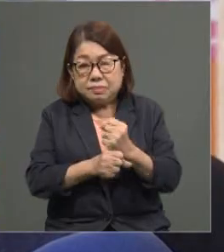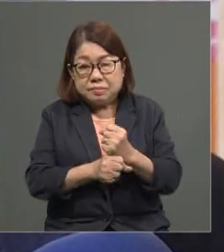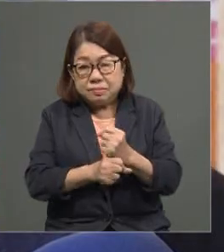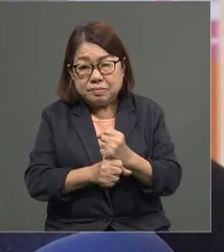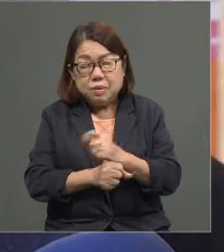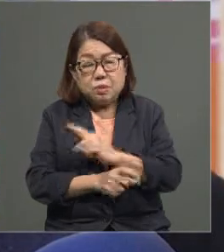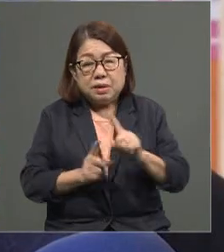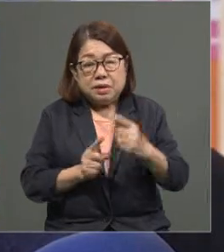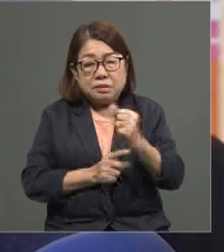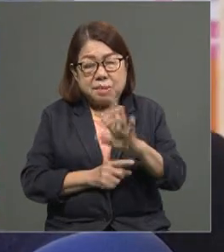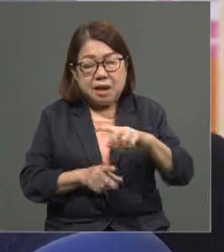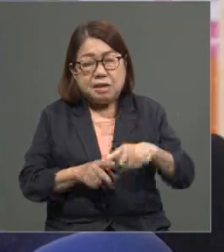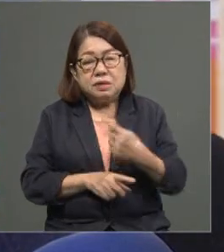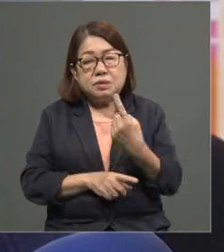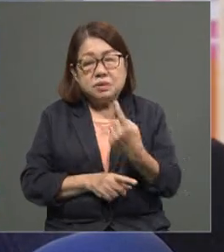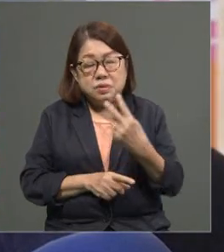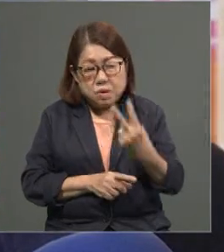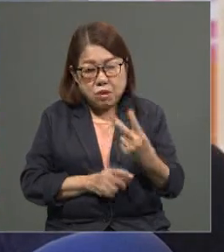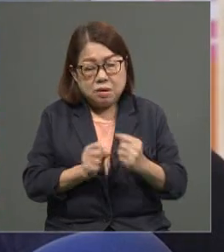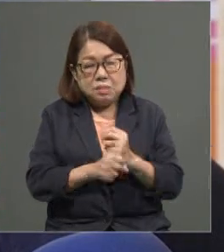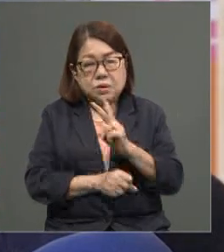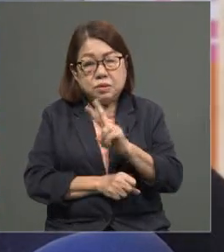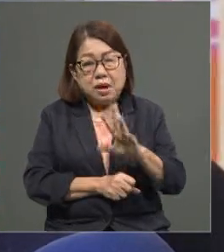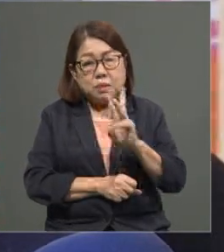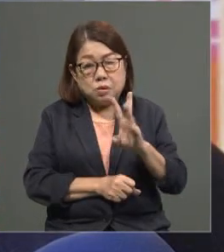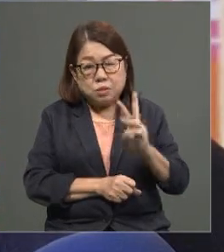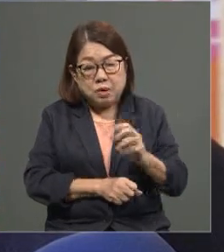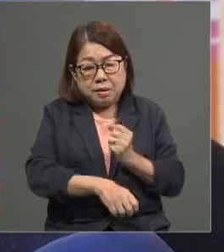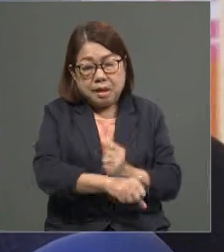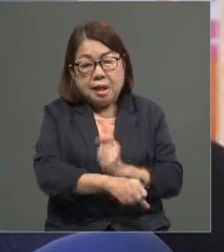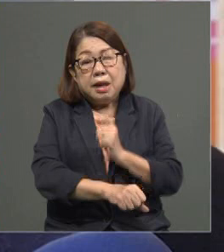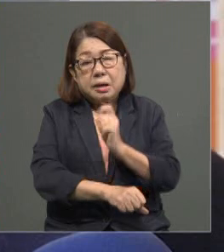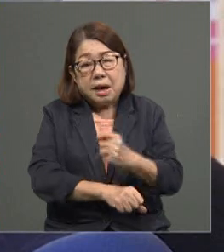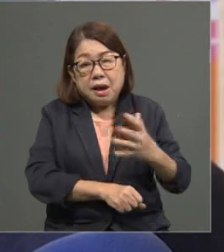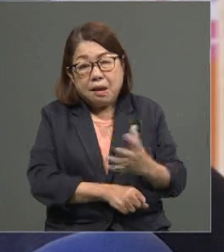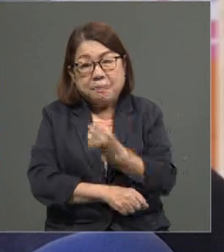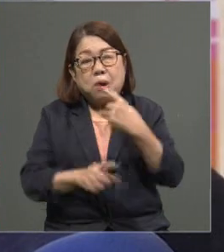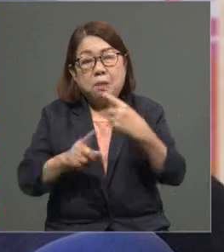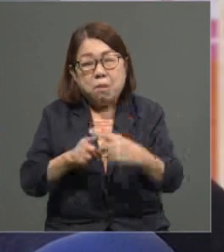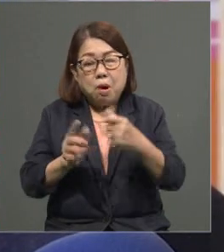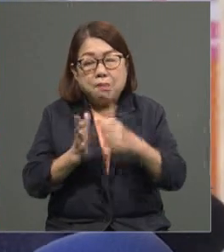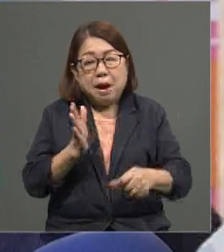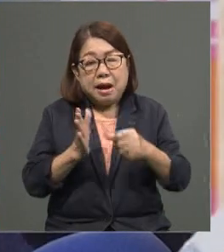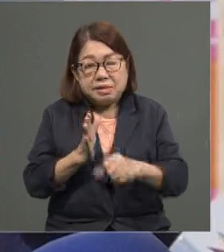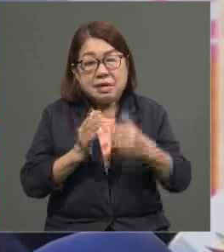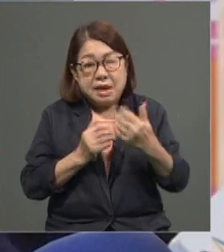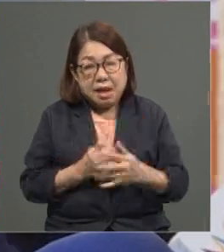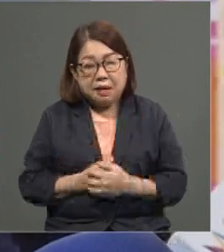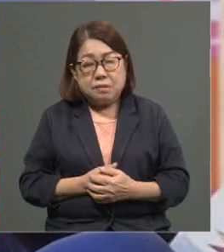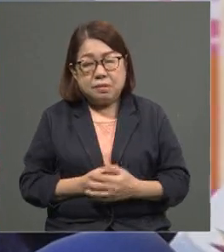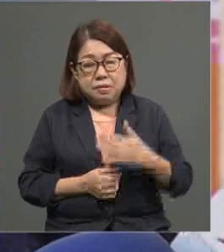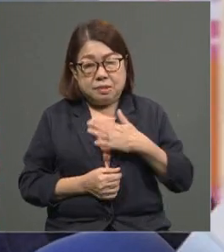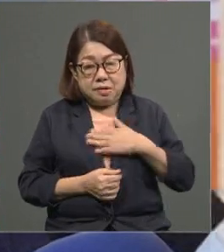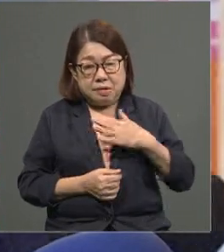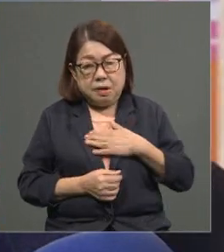มภาพันธ์2566ค่าจ้างเหมานี้รวมภาษีมูลค่าเพิ่มที่ผู้ว่าจ้าง